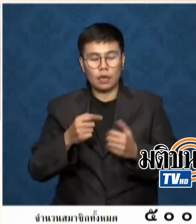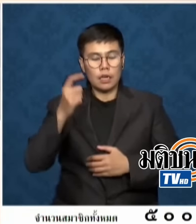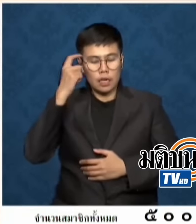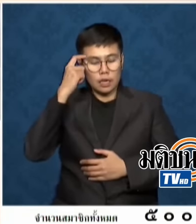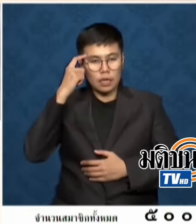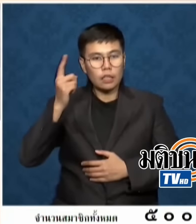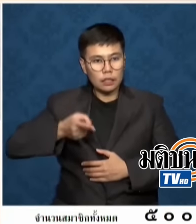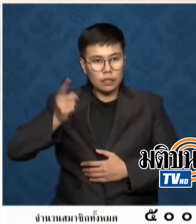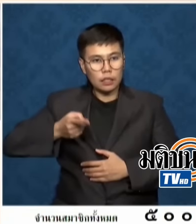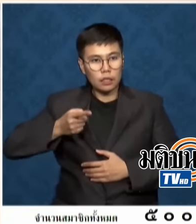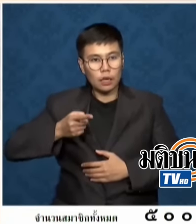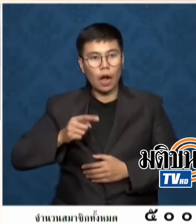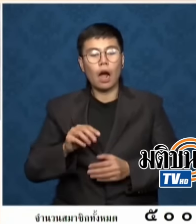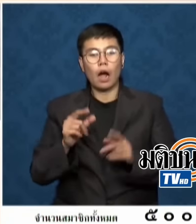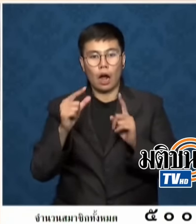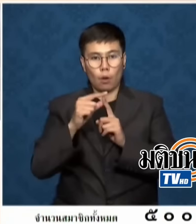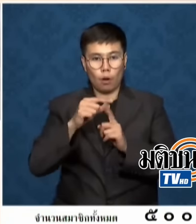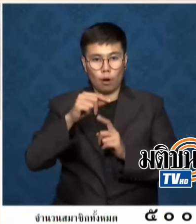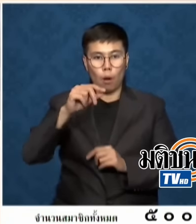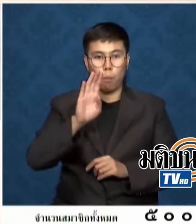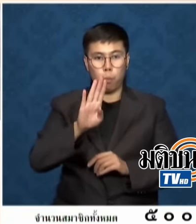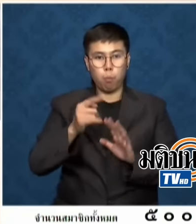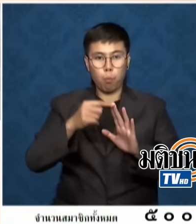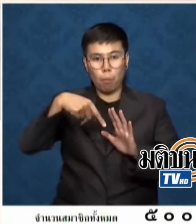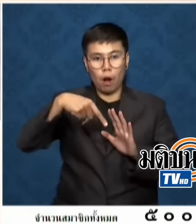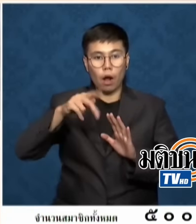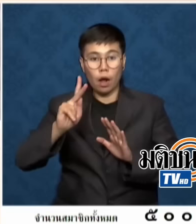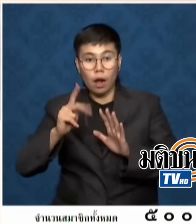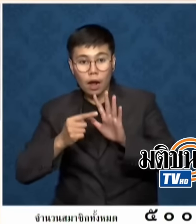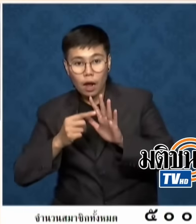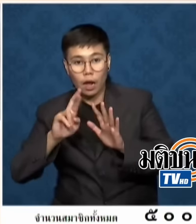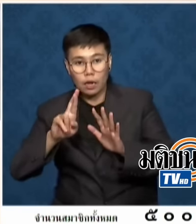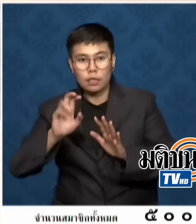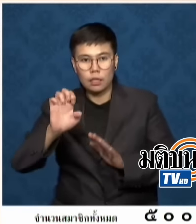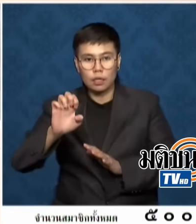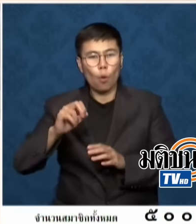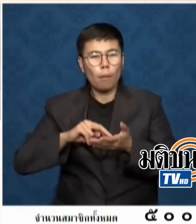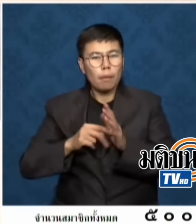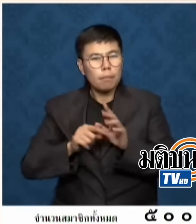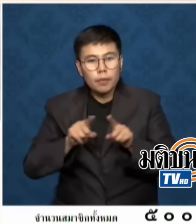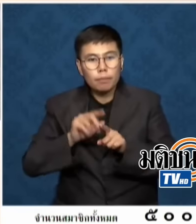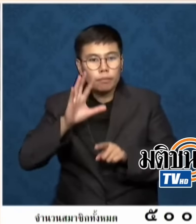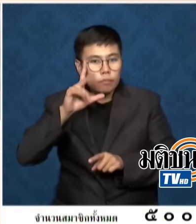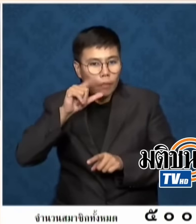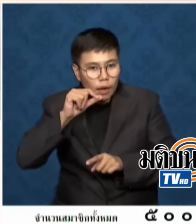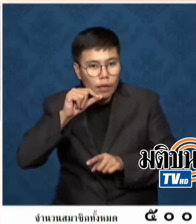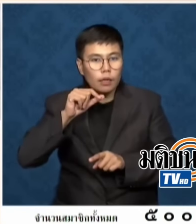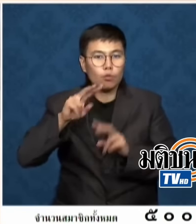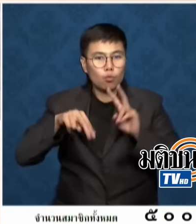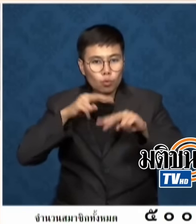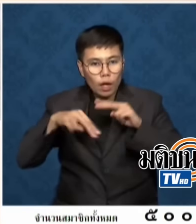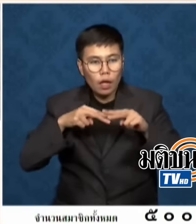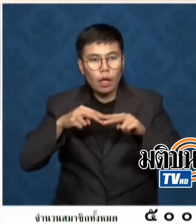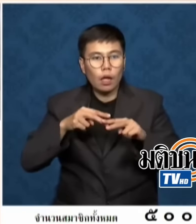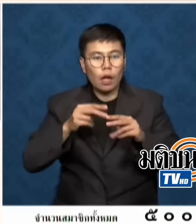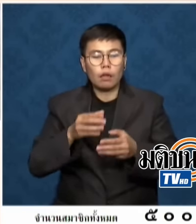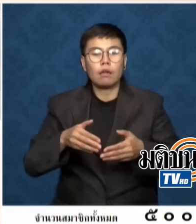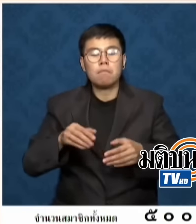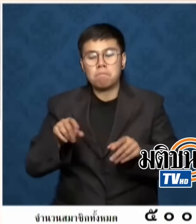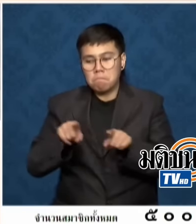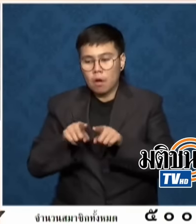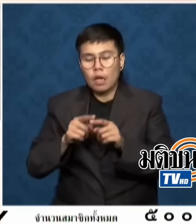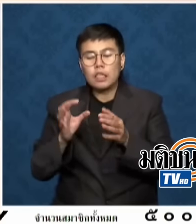ใส่คำว่าบุพการีอันดับแรกเข้าไปข้างในเพราะเราเห็นใจความสำคัญให้ความสำคัญของการจัดตั้งครอบครัวและเร